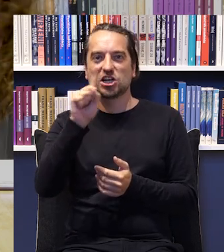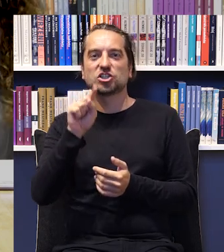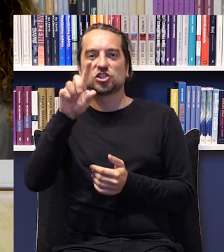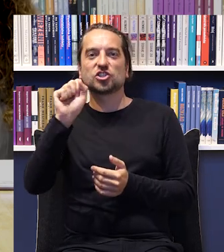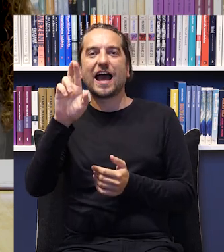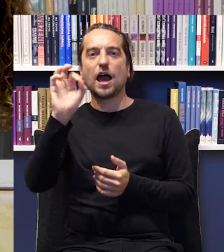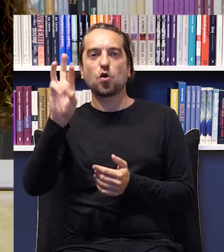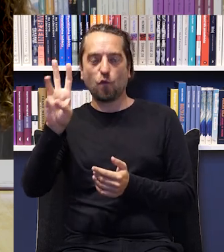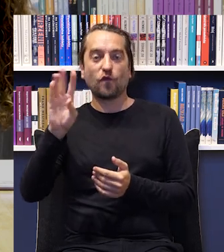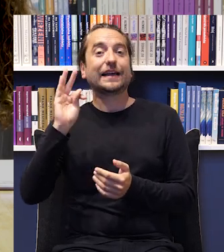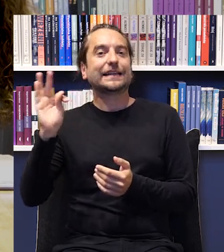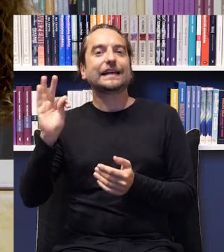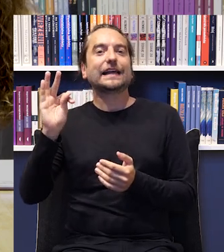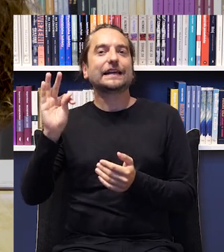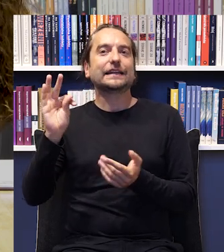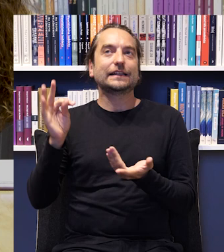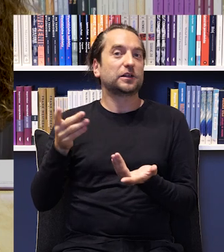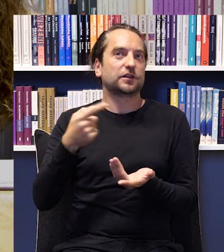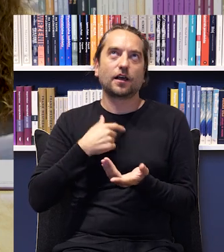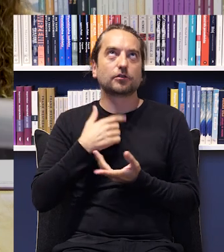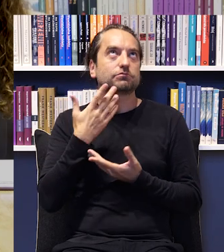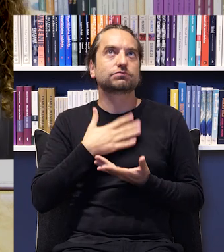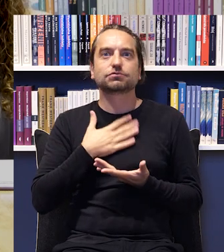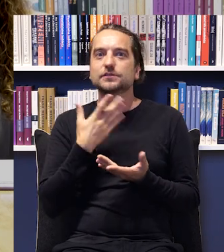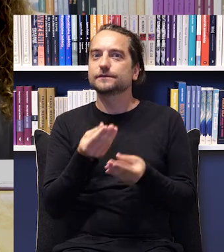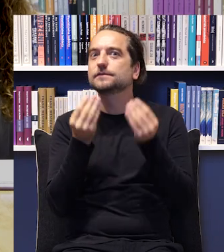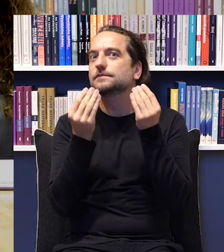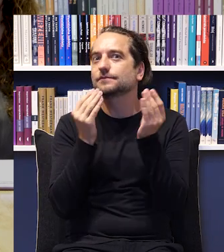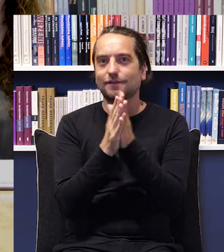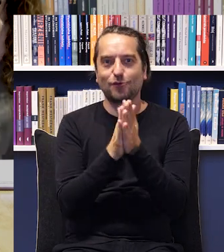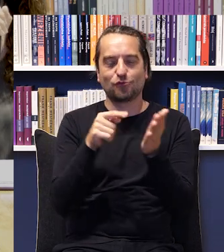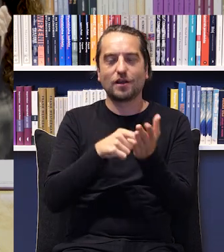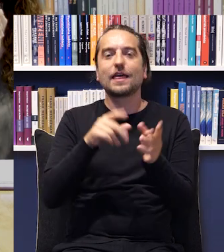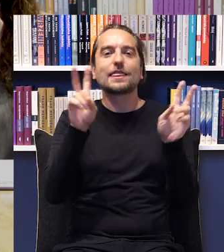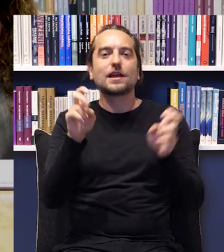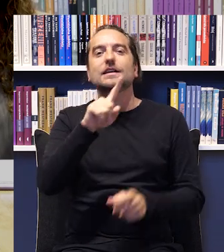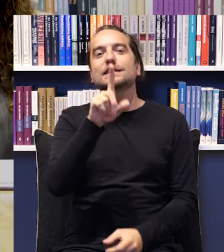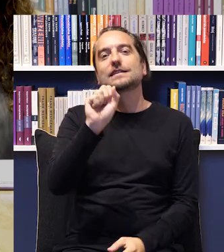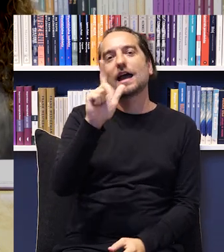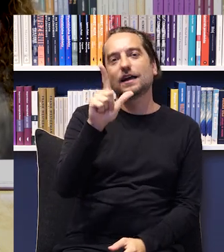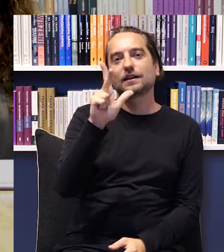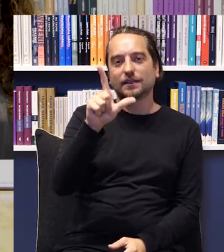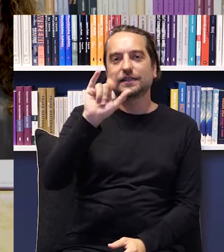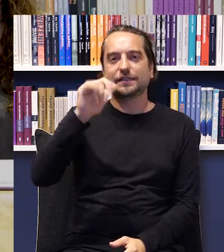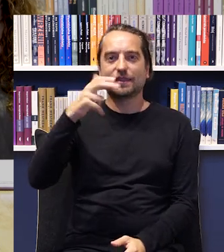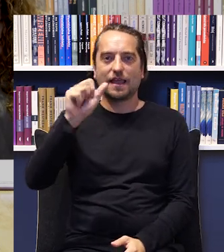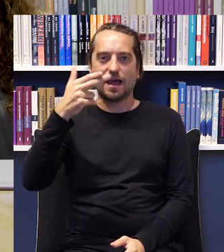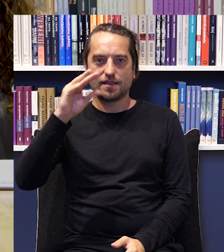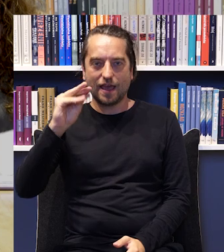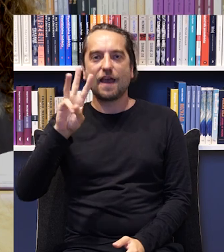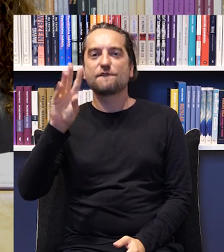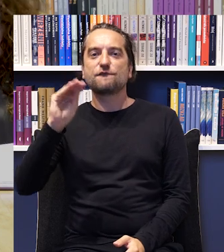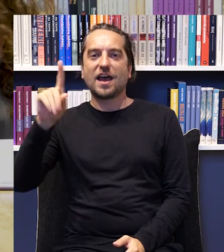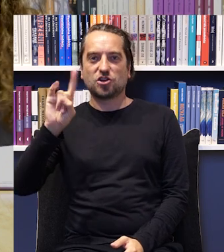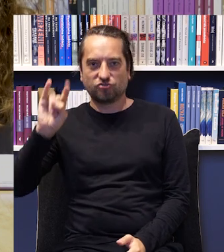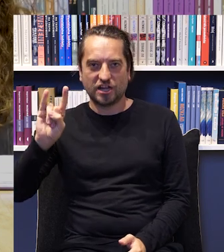dobry. O jej, no w moim odczuciu, naprawdę znakomitej książce Zaklinanie węży w gorące wieczory. Już tutaj